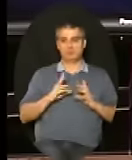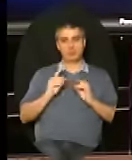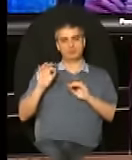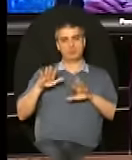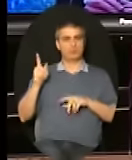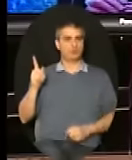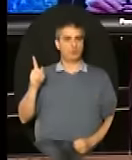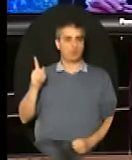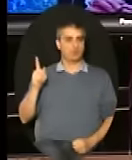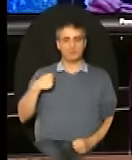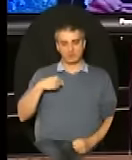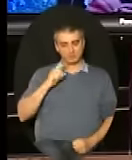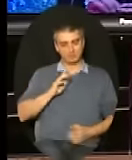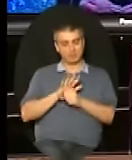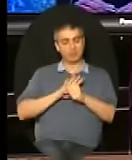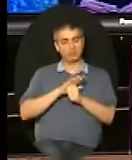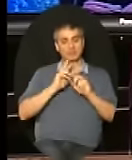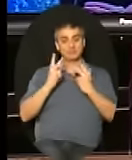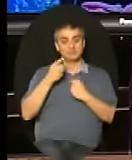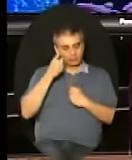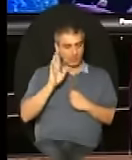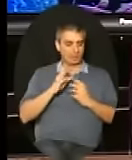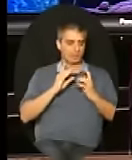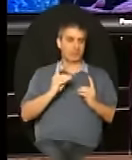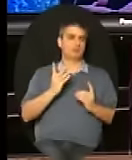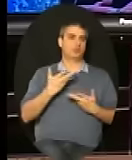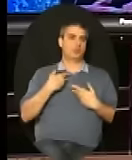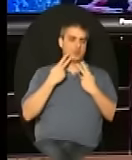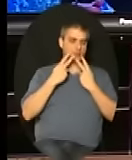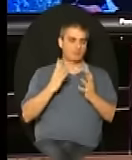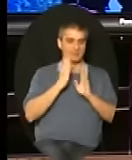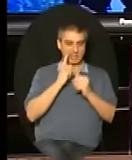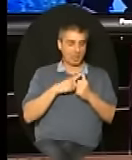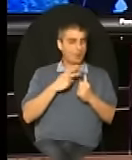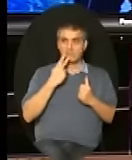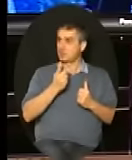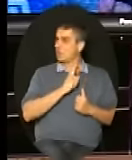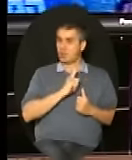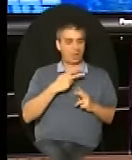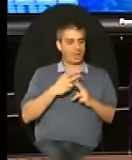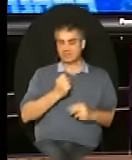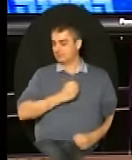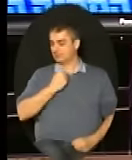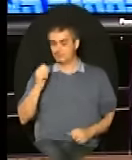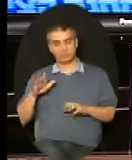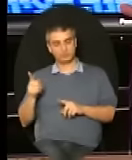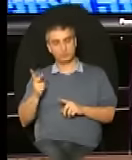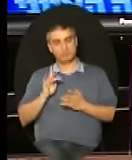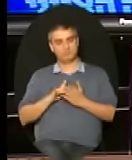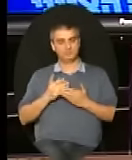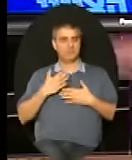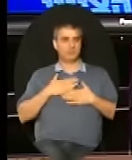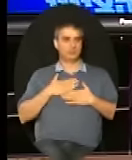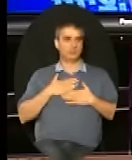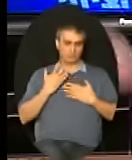של הממשלה, ואנחנו צריכים לשכנע את הציבור שזאת גם הדרך שנותנת מענה לטרור, והפתרון לא נמצא ימין על הממשלה, אלא נמצא